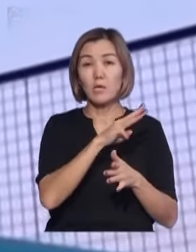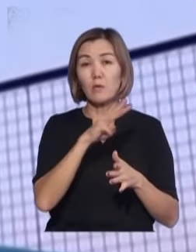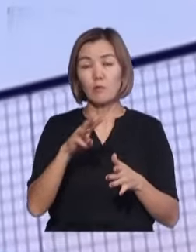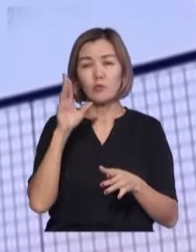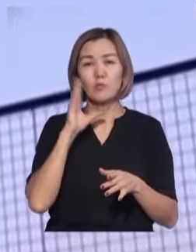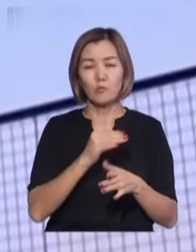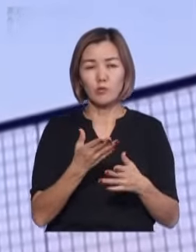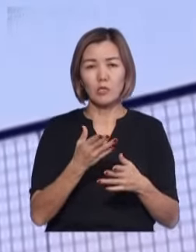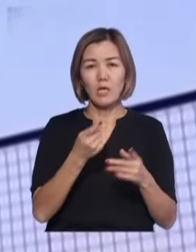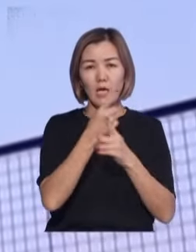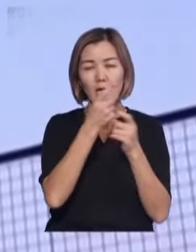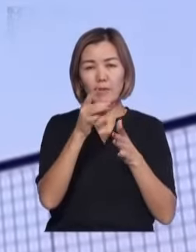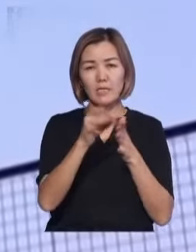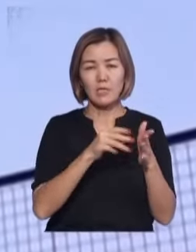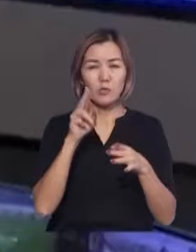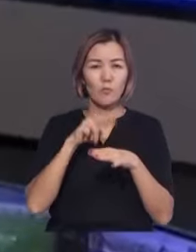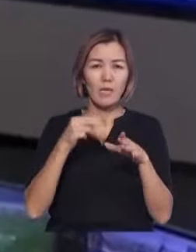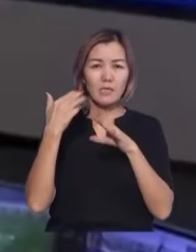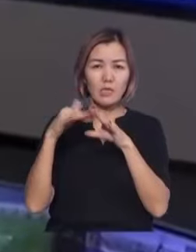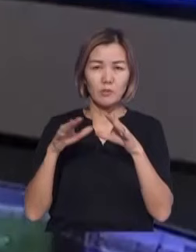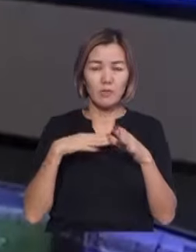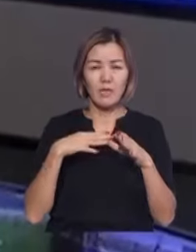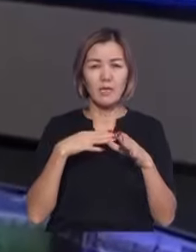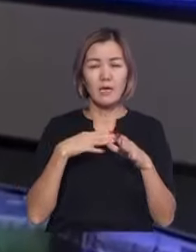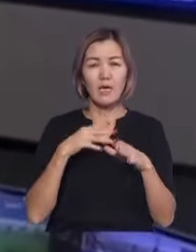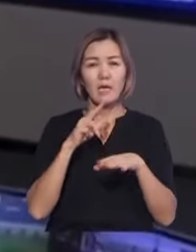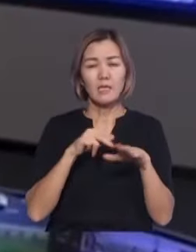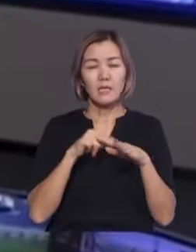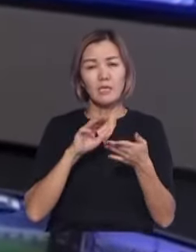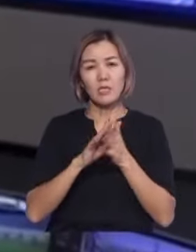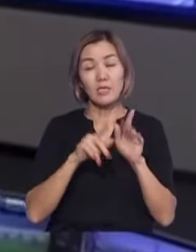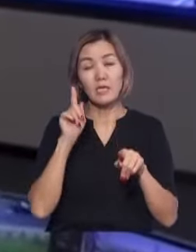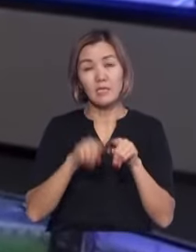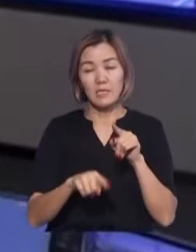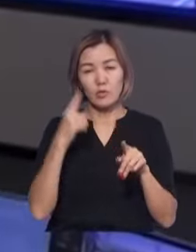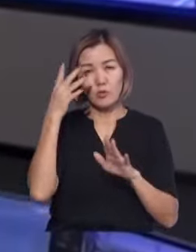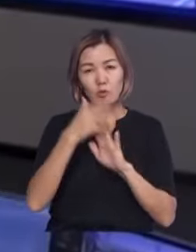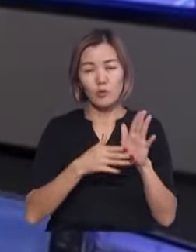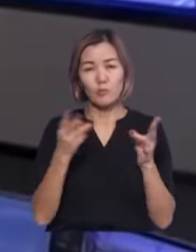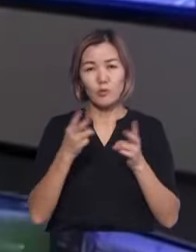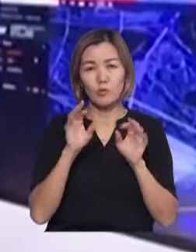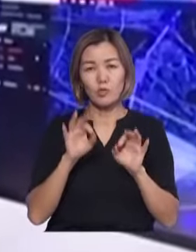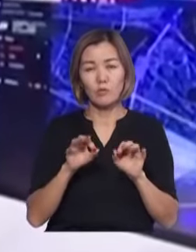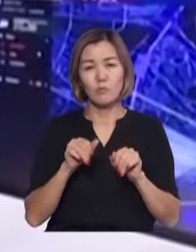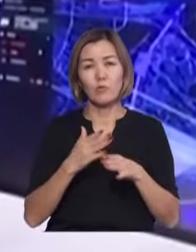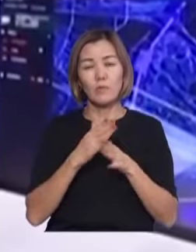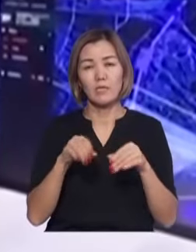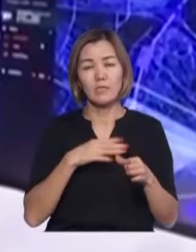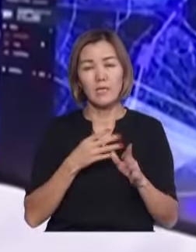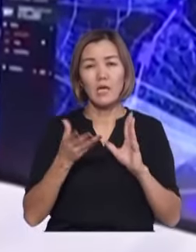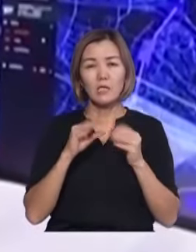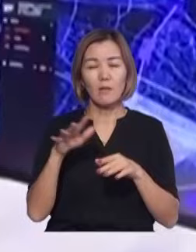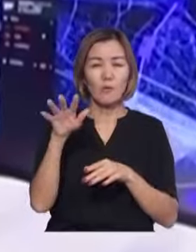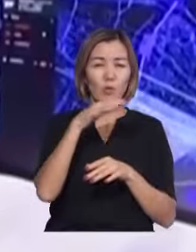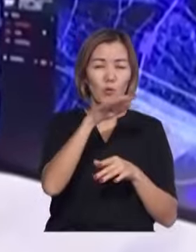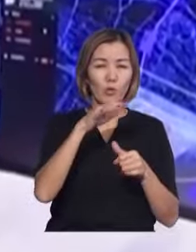ичинде жетип акпаратты тикелей полицияга жиберет. Бул тасил тартип сакчыларына жагдайды тез арада түшүнүп, тиймдүү чечим кабылдауга көмөктөшөт. Жалпы